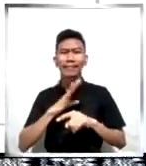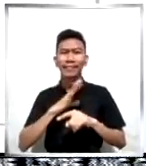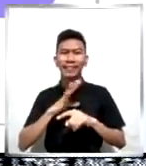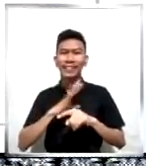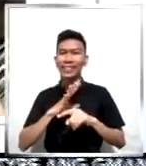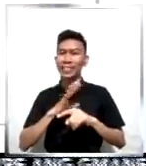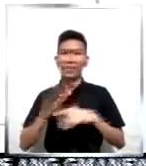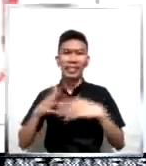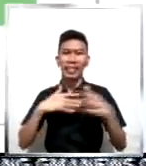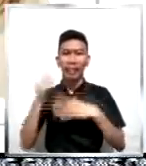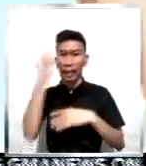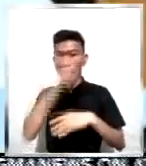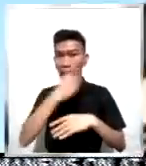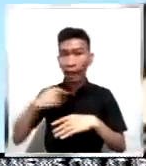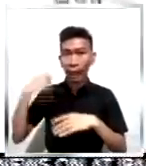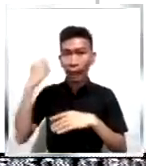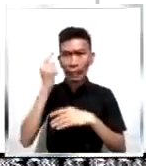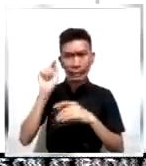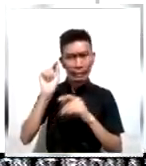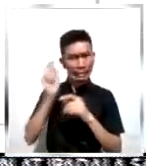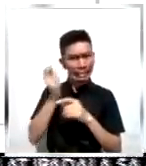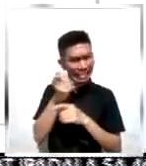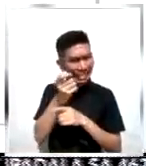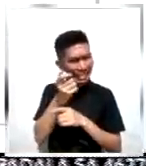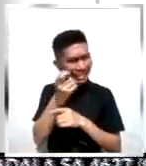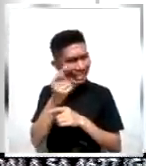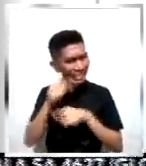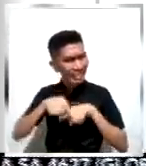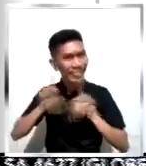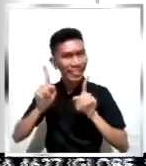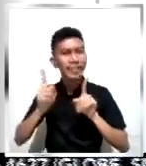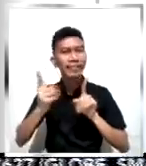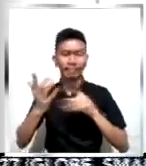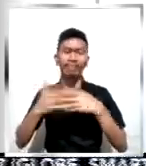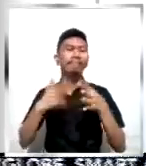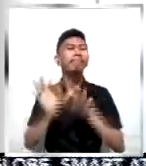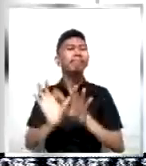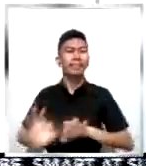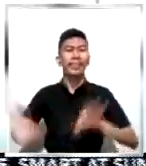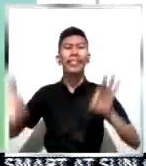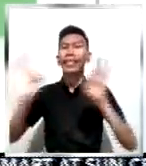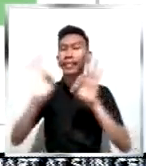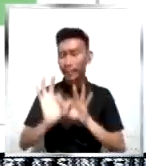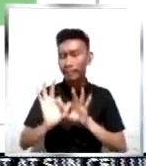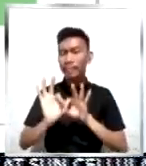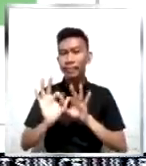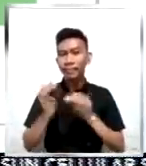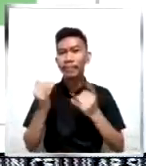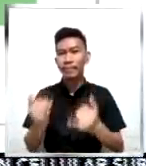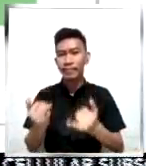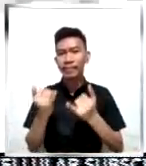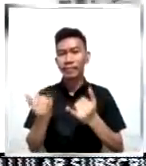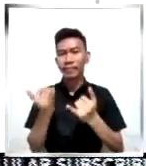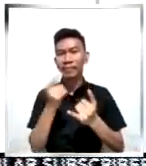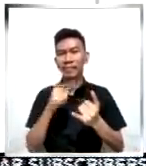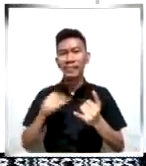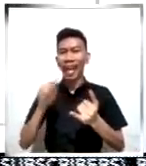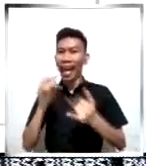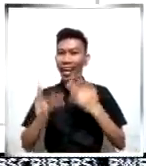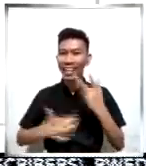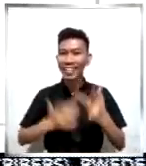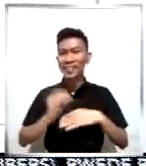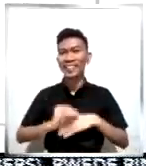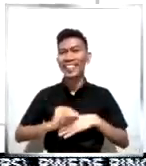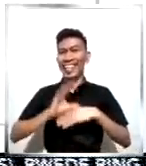makahuwig ng gusto ang avatar na nilikha mo. Ang importante kahit papaano, medyo naaliw ka naman sa paggawa